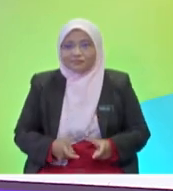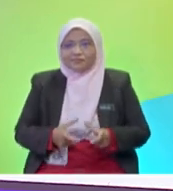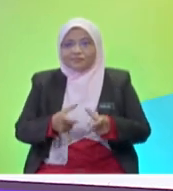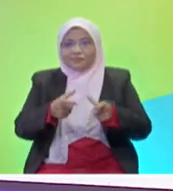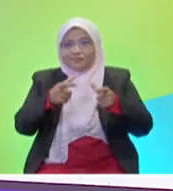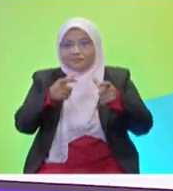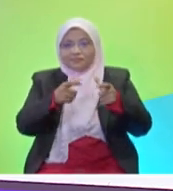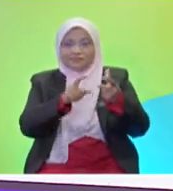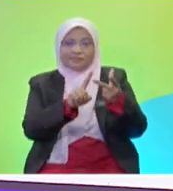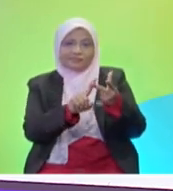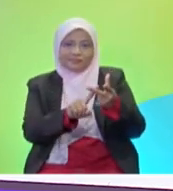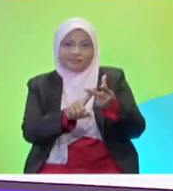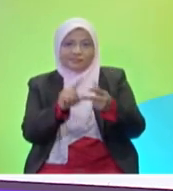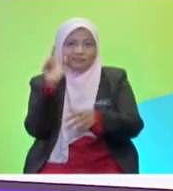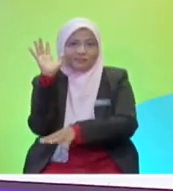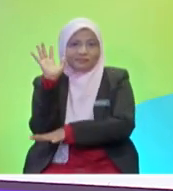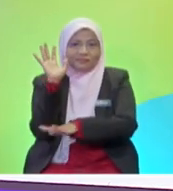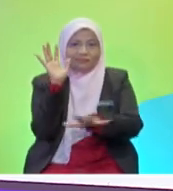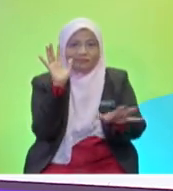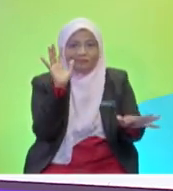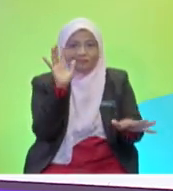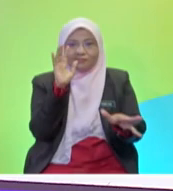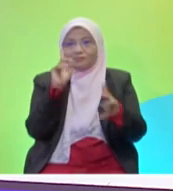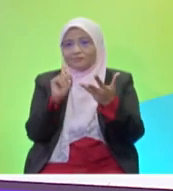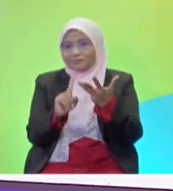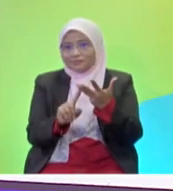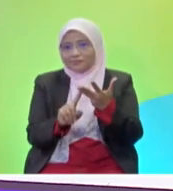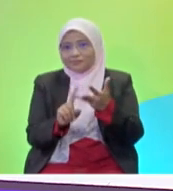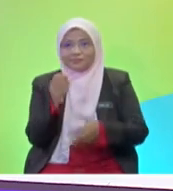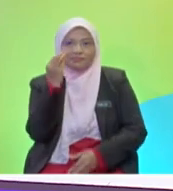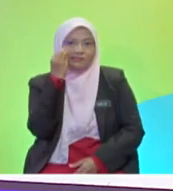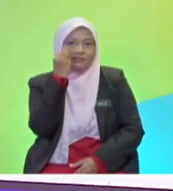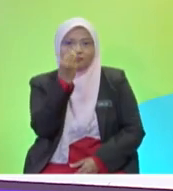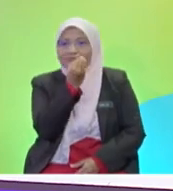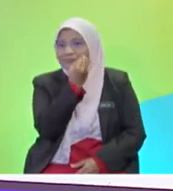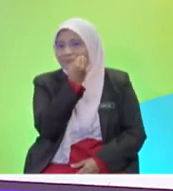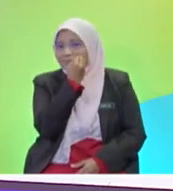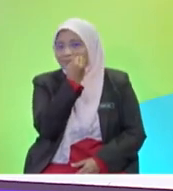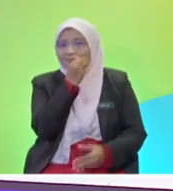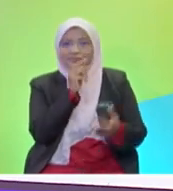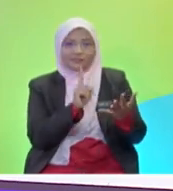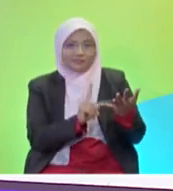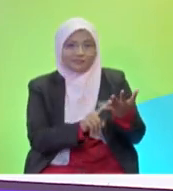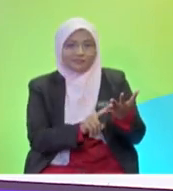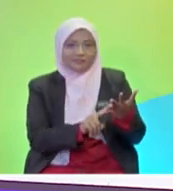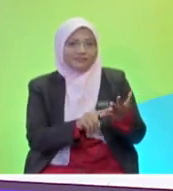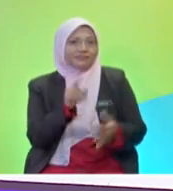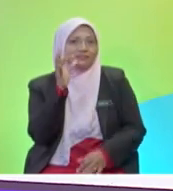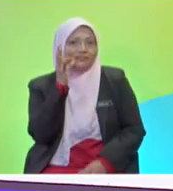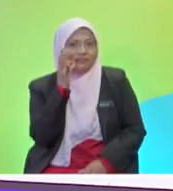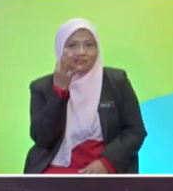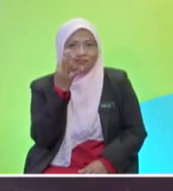ketiga? Akar. Yang keempat? Yang keempat, bunga. Akhir sekali? Akhir sekali ialah